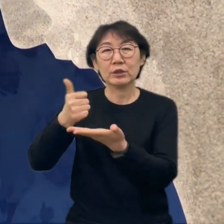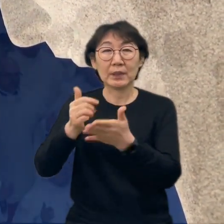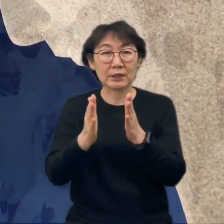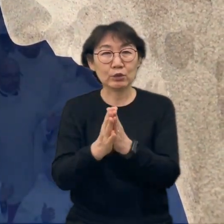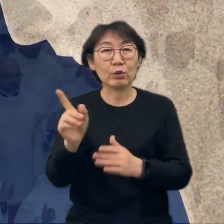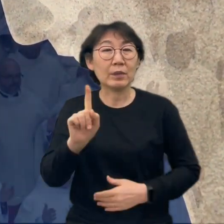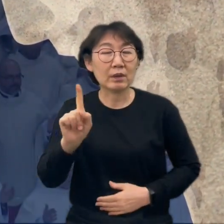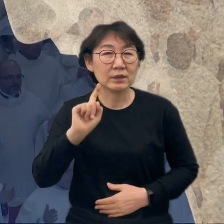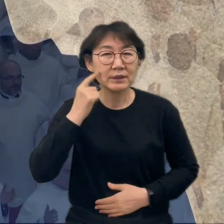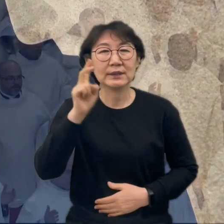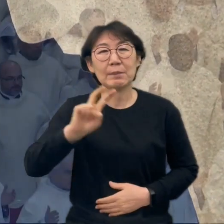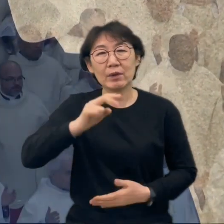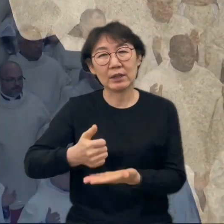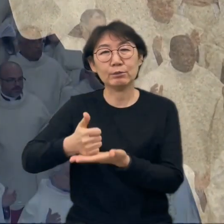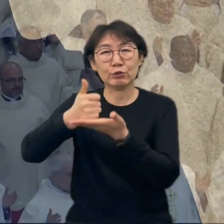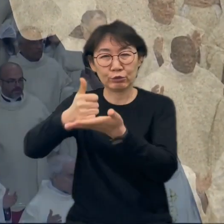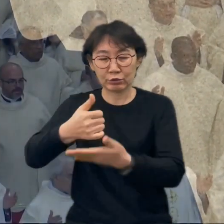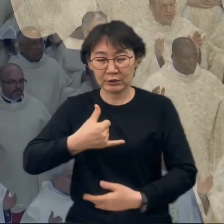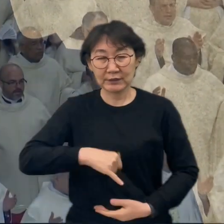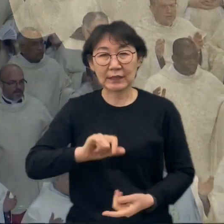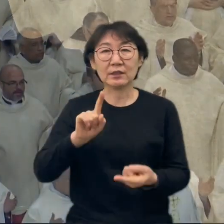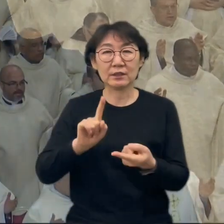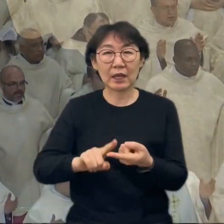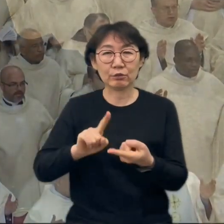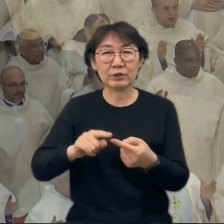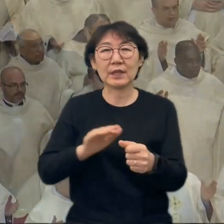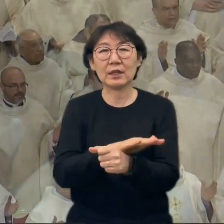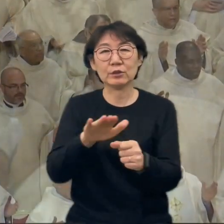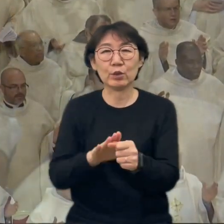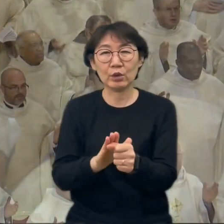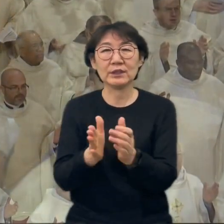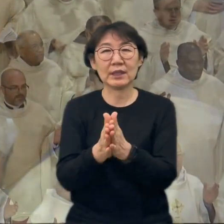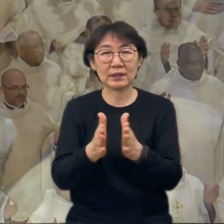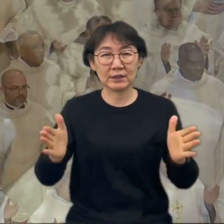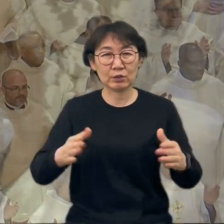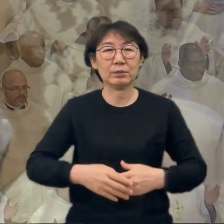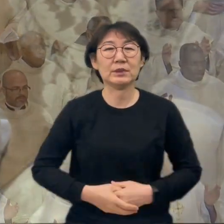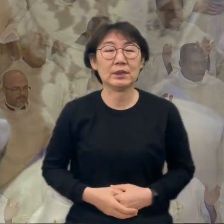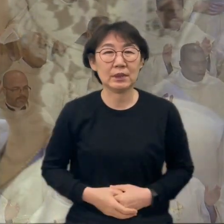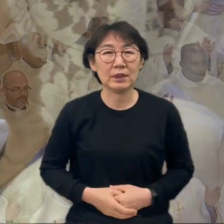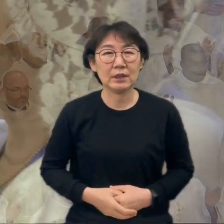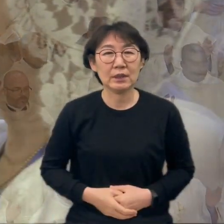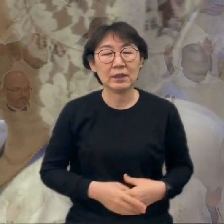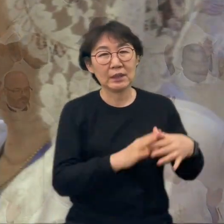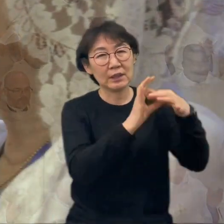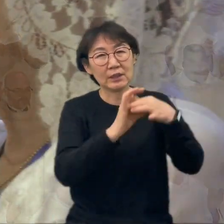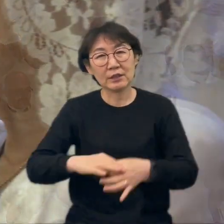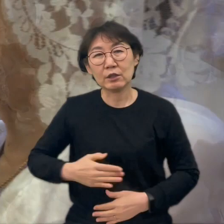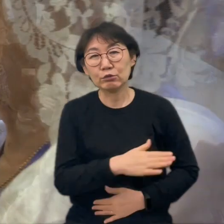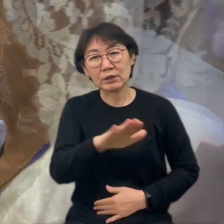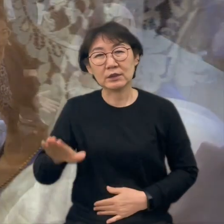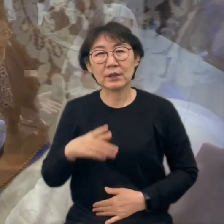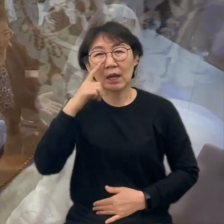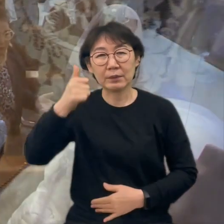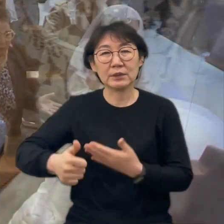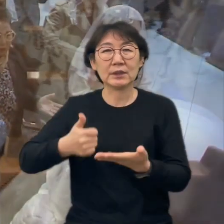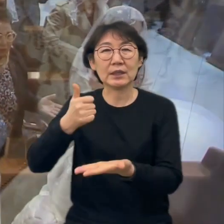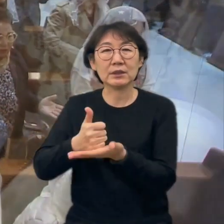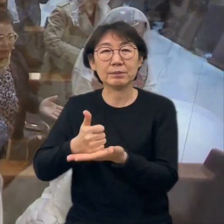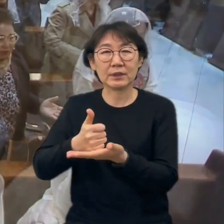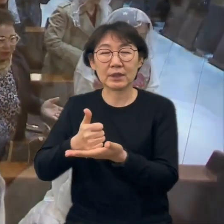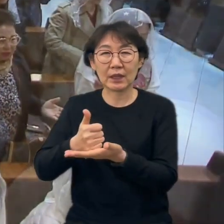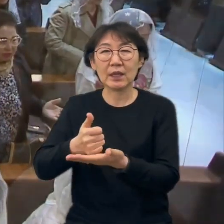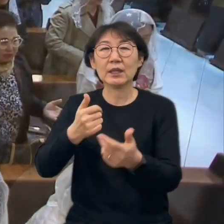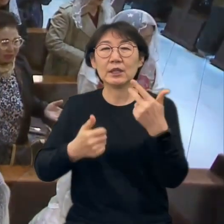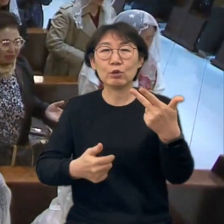따라서 주님의 기도는 찬미와 흠숭, 그리고 자녀다운 사랑으로 시작하는 기도입니다. 이어서 우리는